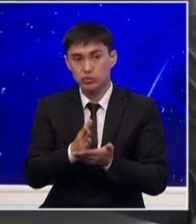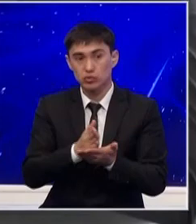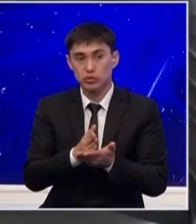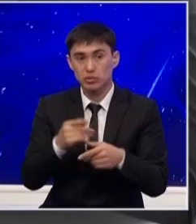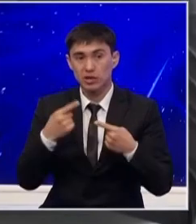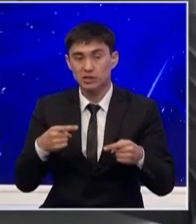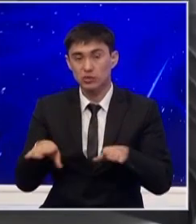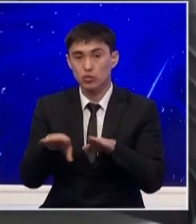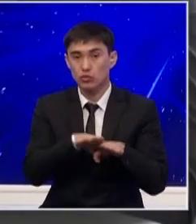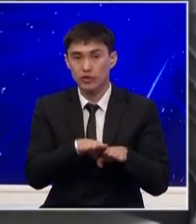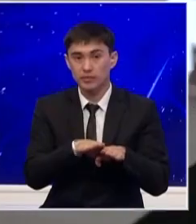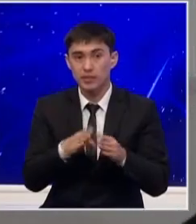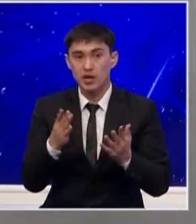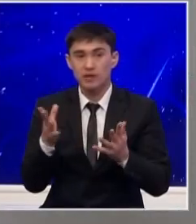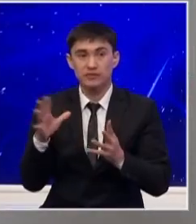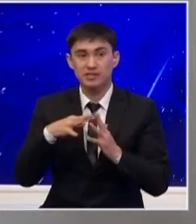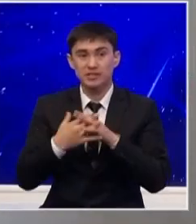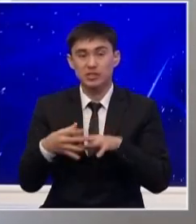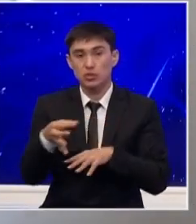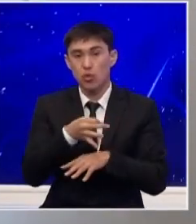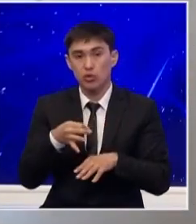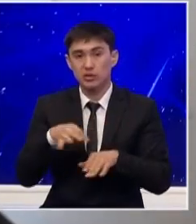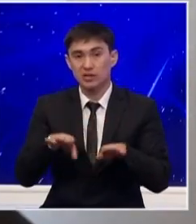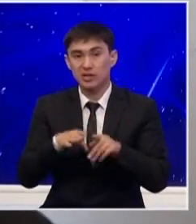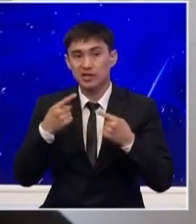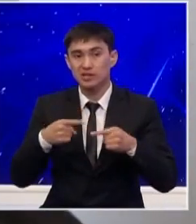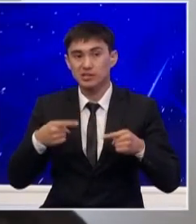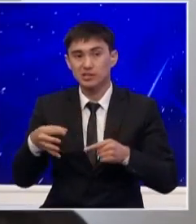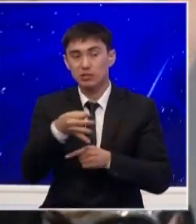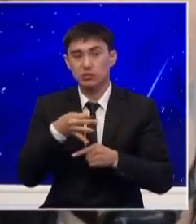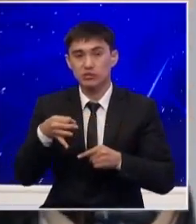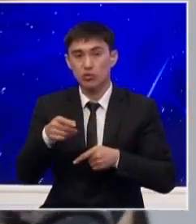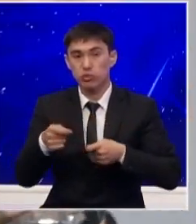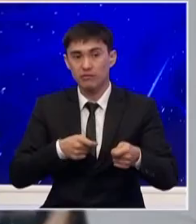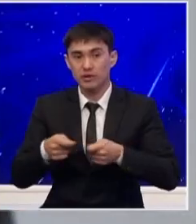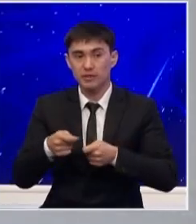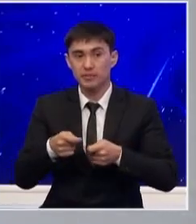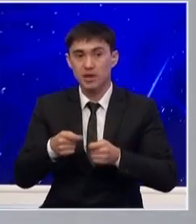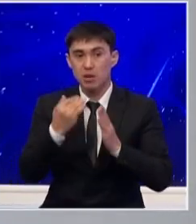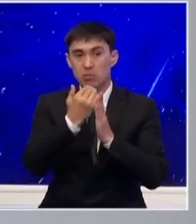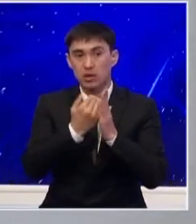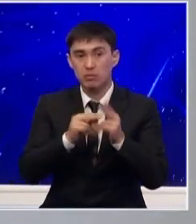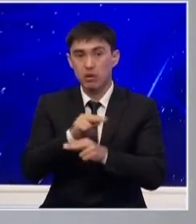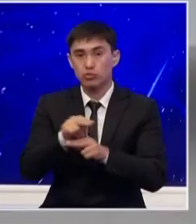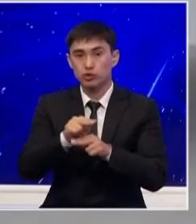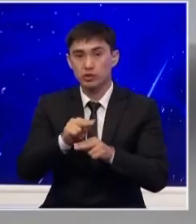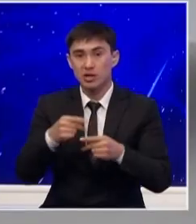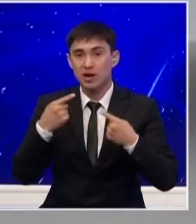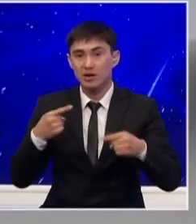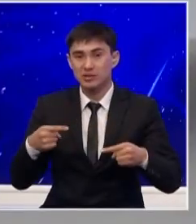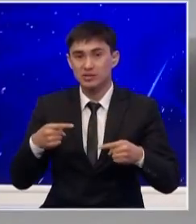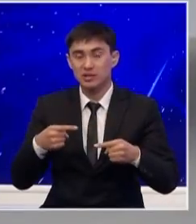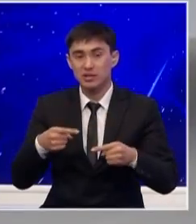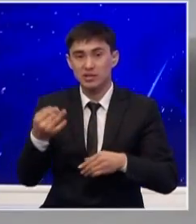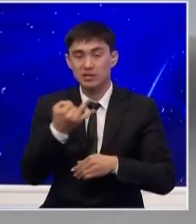службы разных уровней, как из сельских округов, так и с различных областных управлений. Программа обучения очень разнообразная